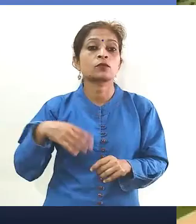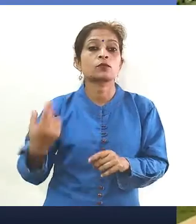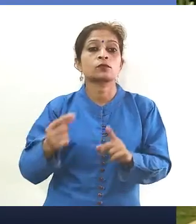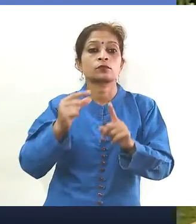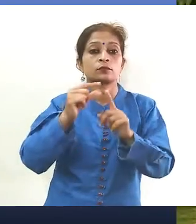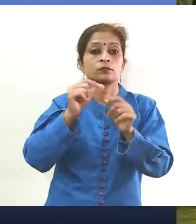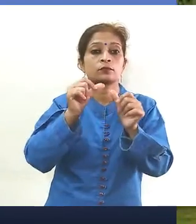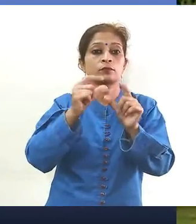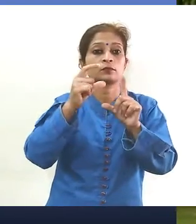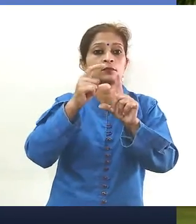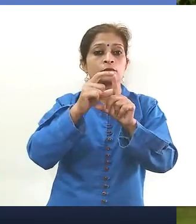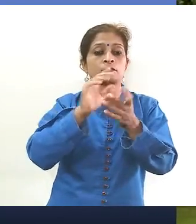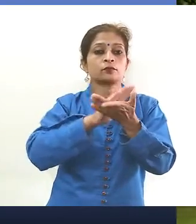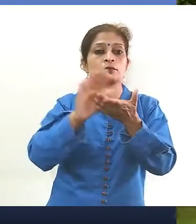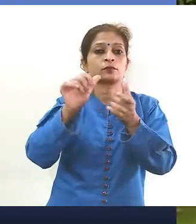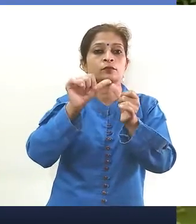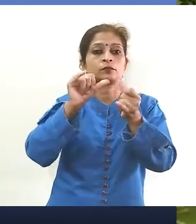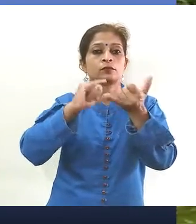पादहस्तासन,